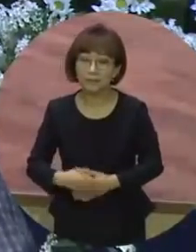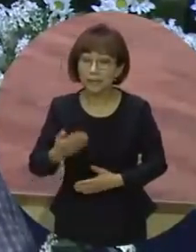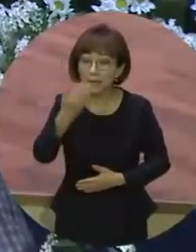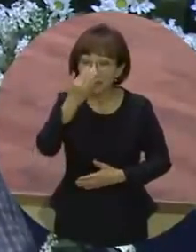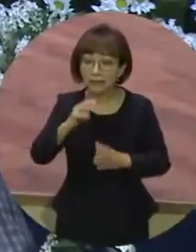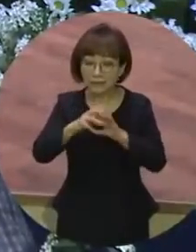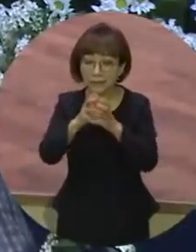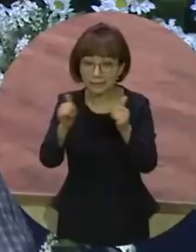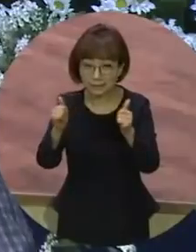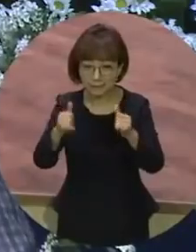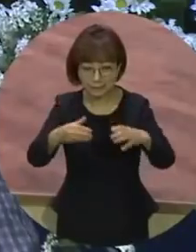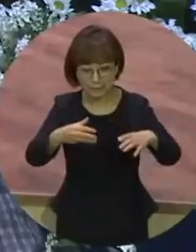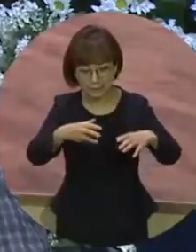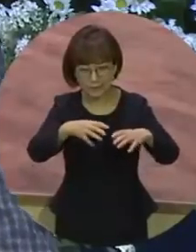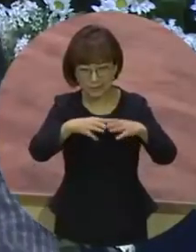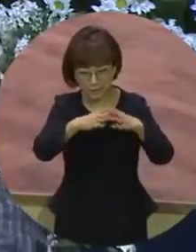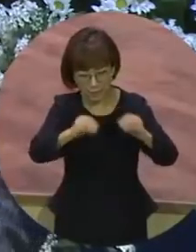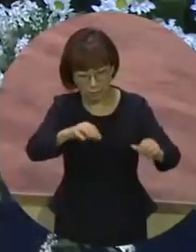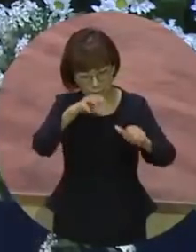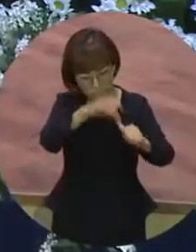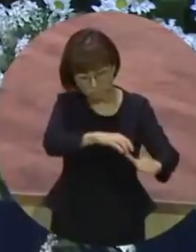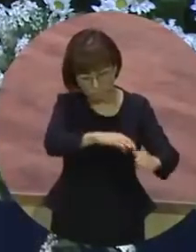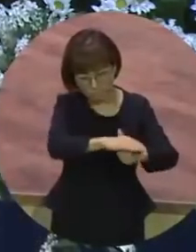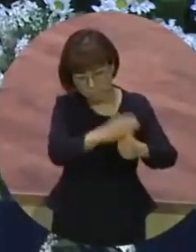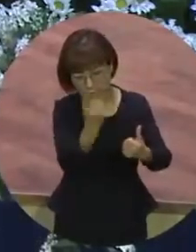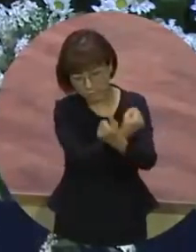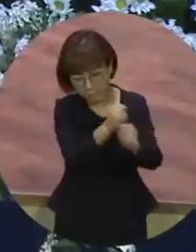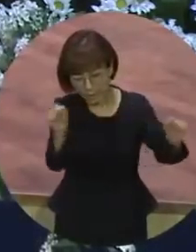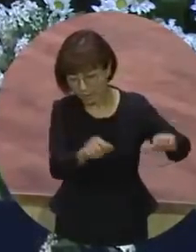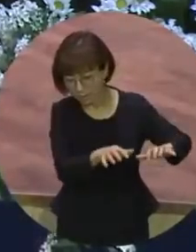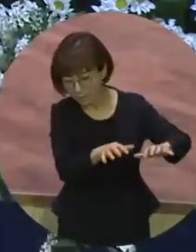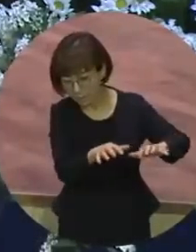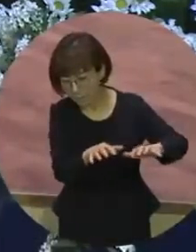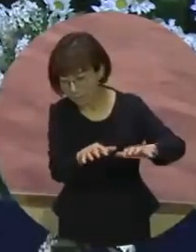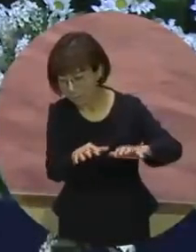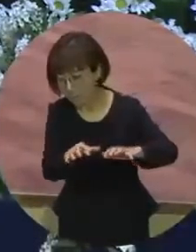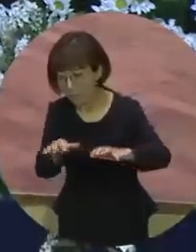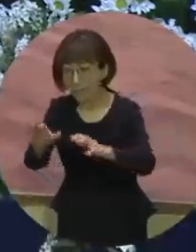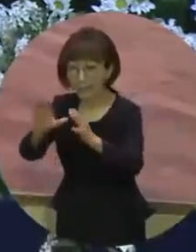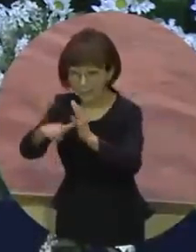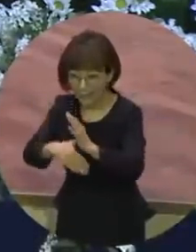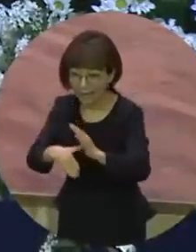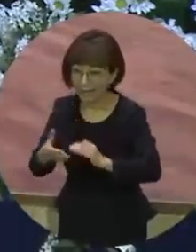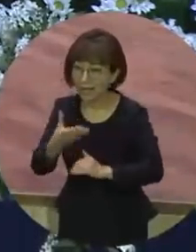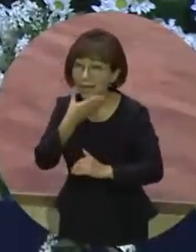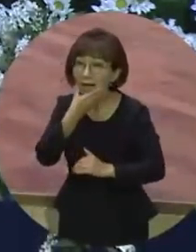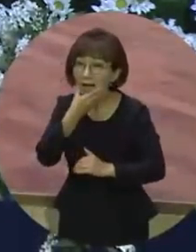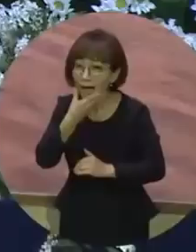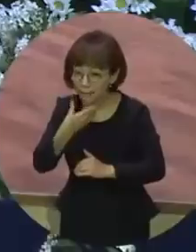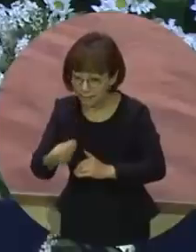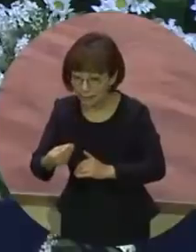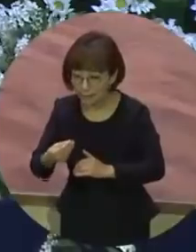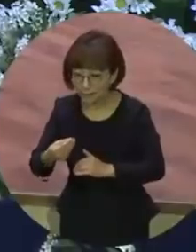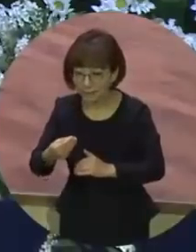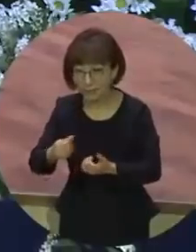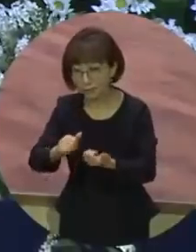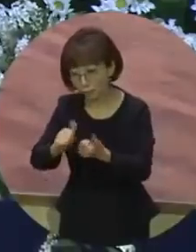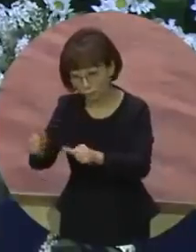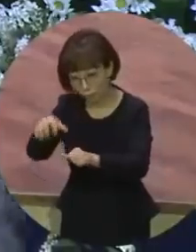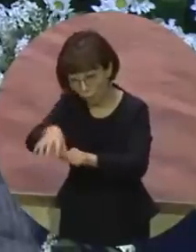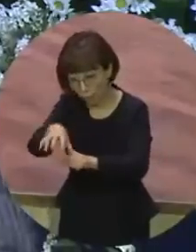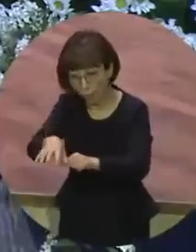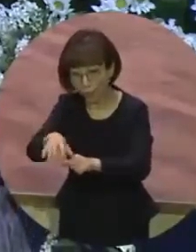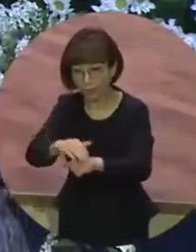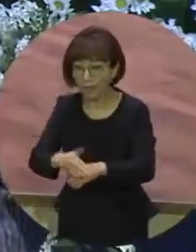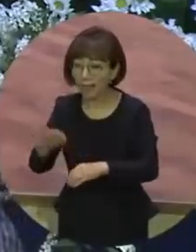끝내고 출애굽했을 때 이들은 조상이 묻힌 약속의 땅, 아브라함이 묻힌 약속의 땅, 가나안 땅, 이 막벨라 굴